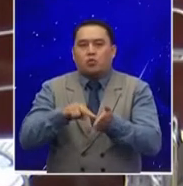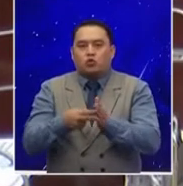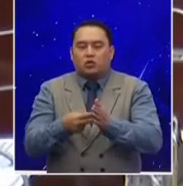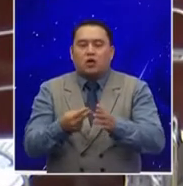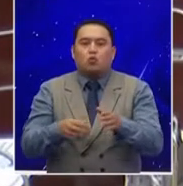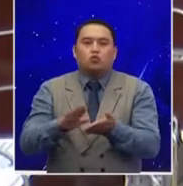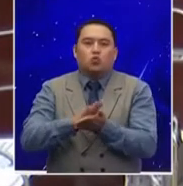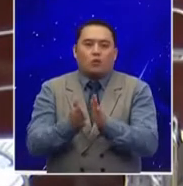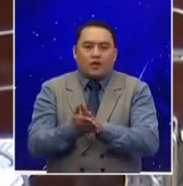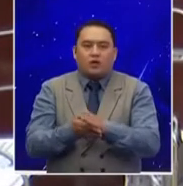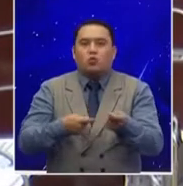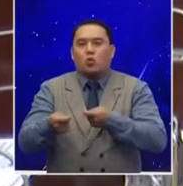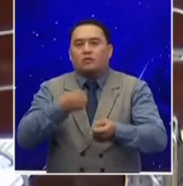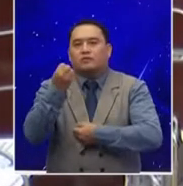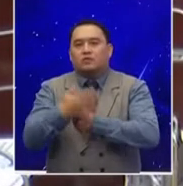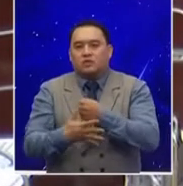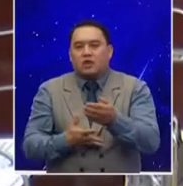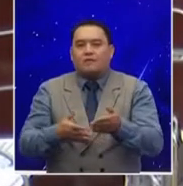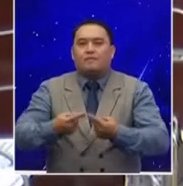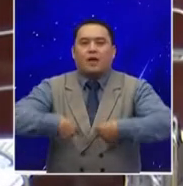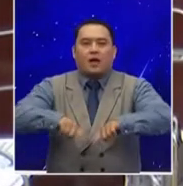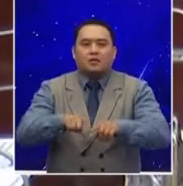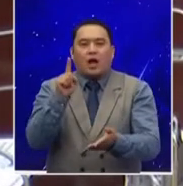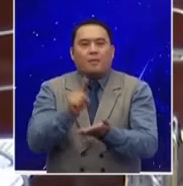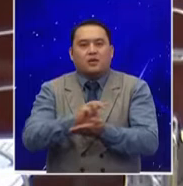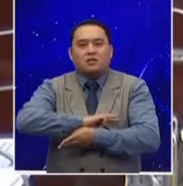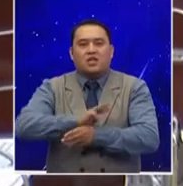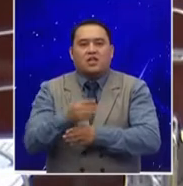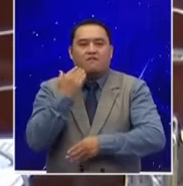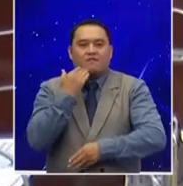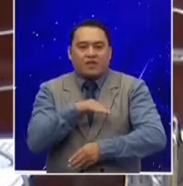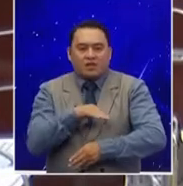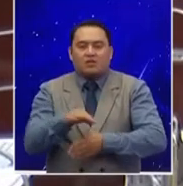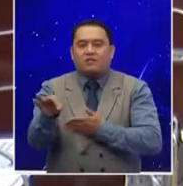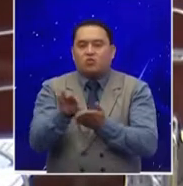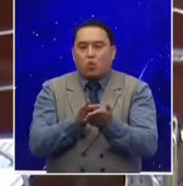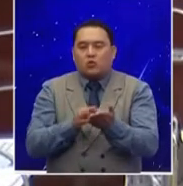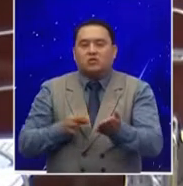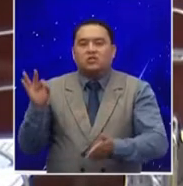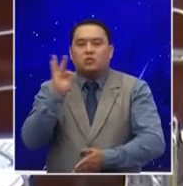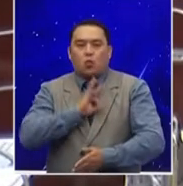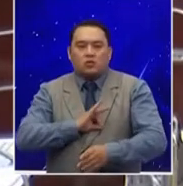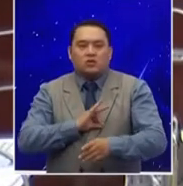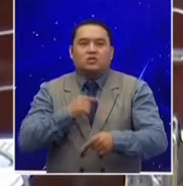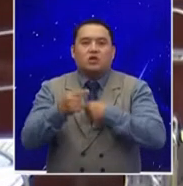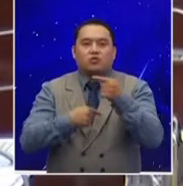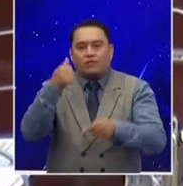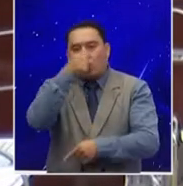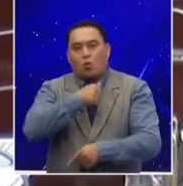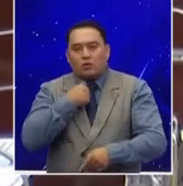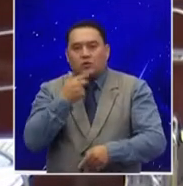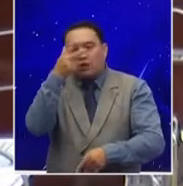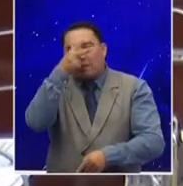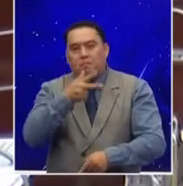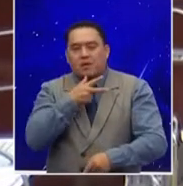текущих условиях руководители центральных и местных органов должны обеспечить эффективное и своевременное освоение. До конца года осталось 3 месяца, и